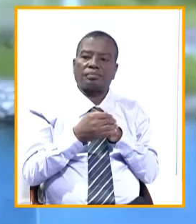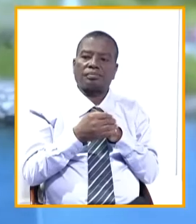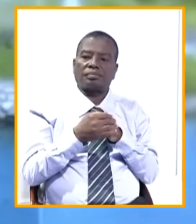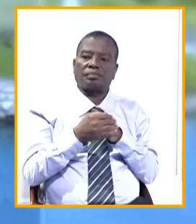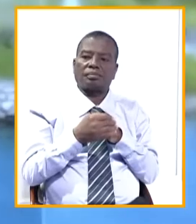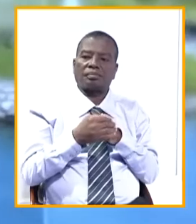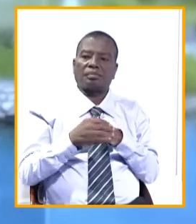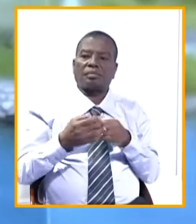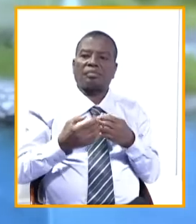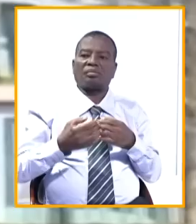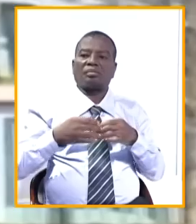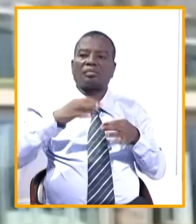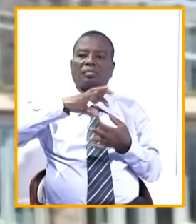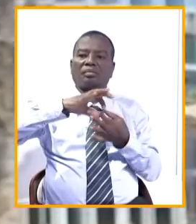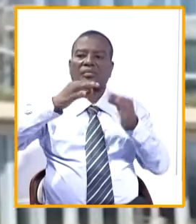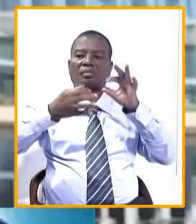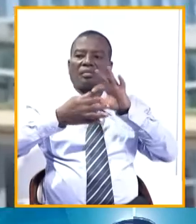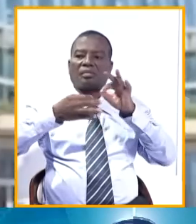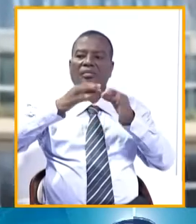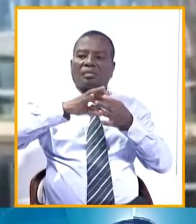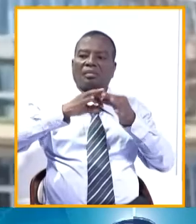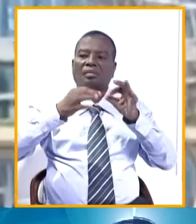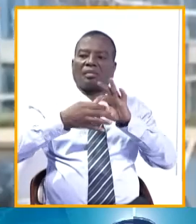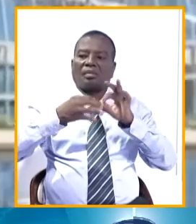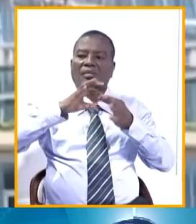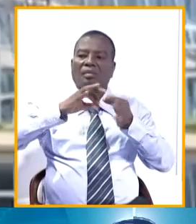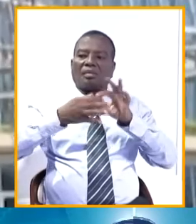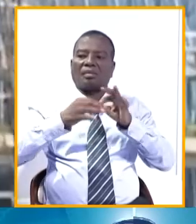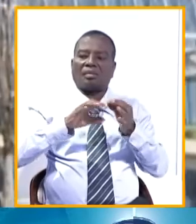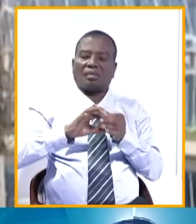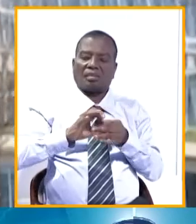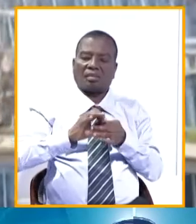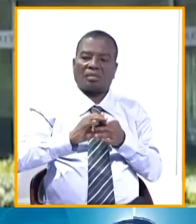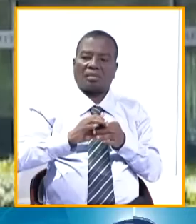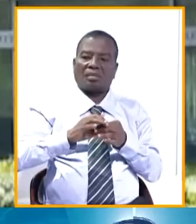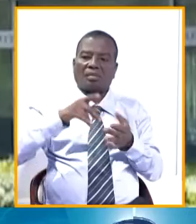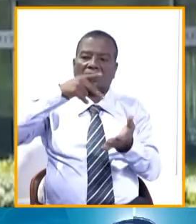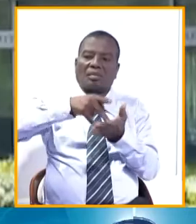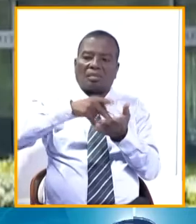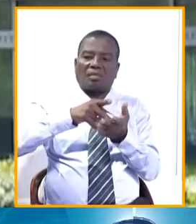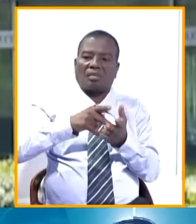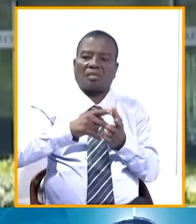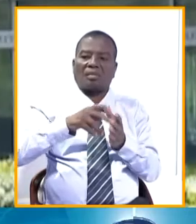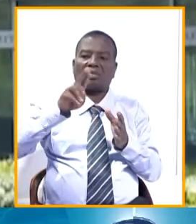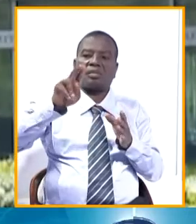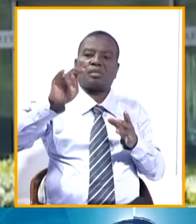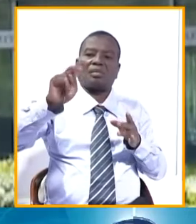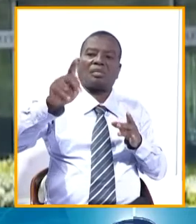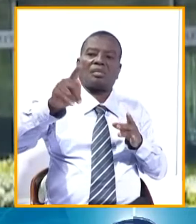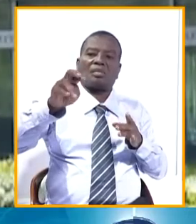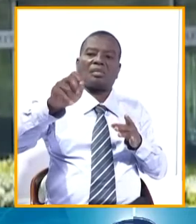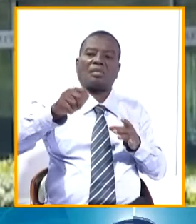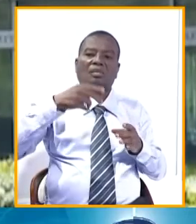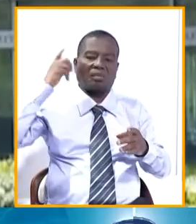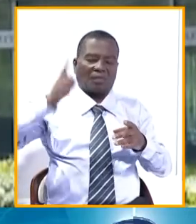Jeux Olympiques de Paris 2024. L'Ukraine menace de boycotter les compétitions si les